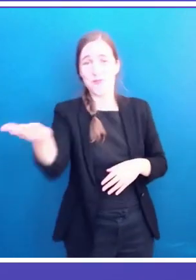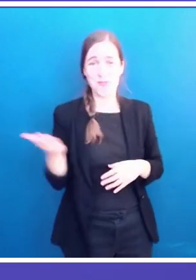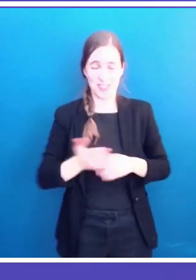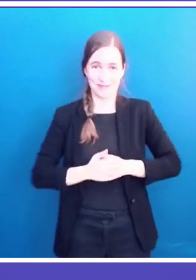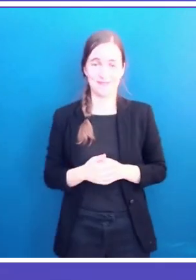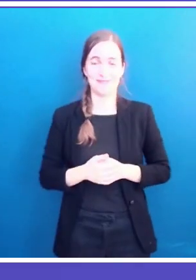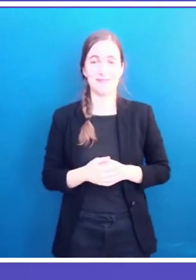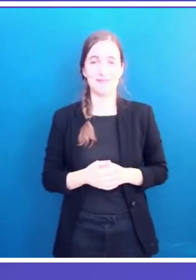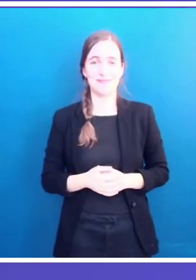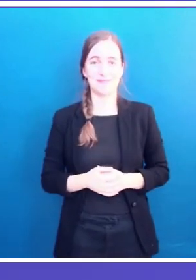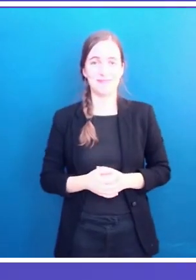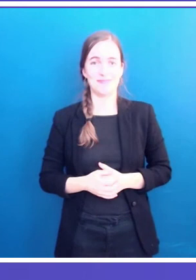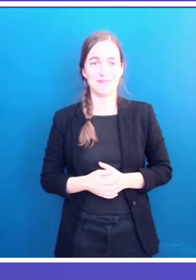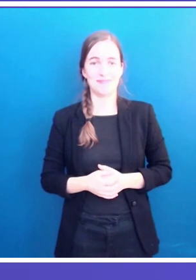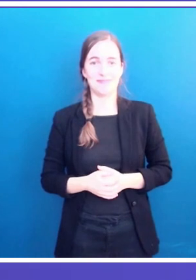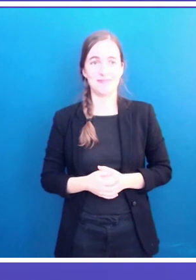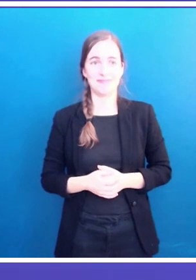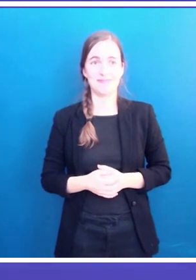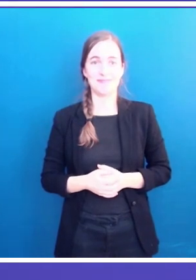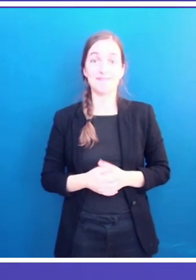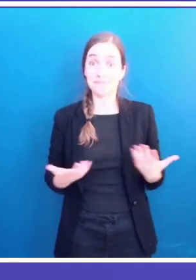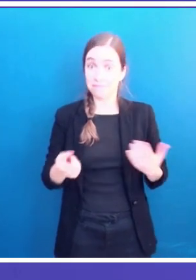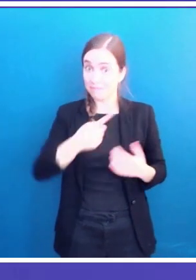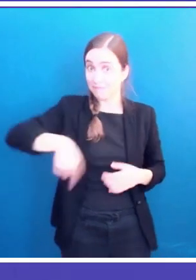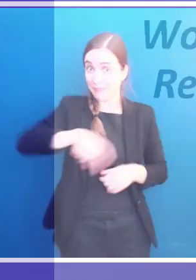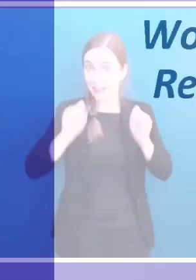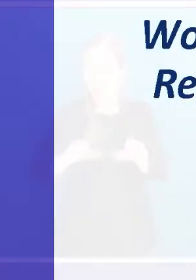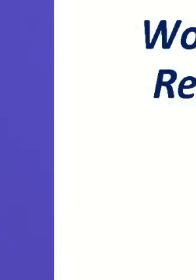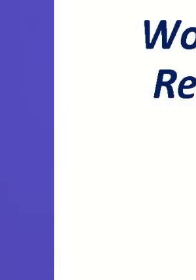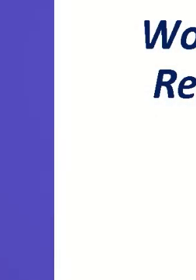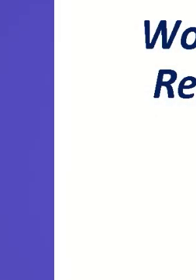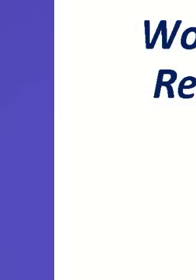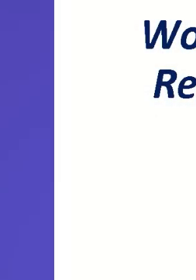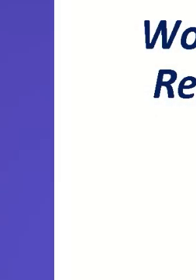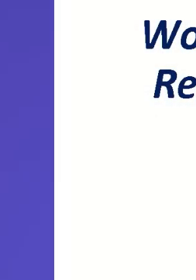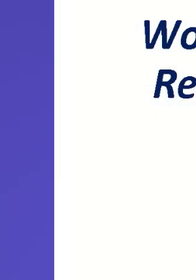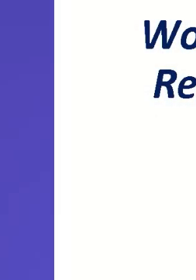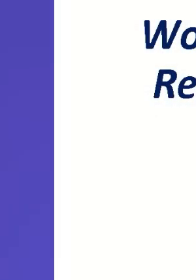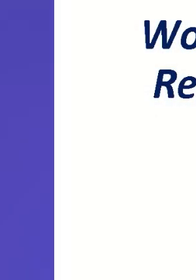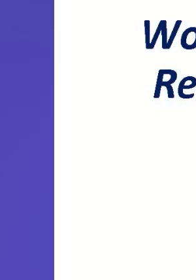اتصال بنا لأن التواصل هو فيه القوة. شكرا لحضوركم.